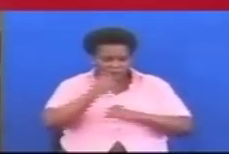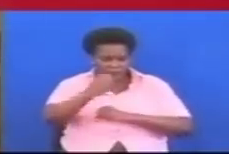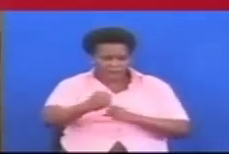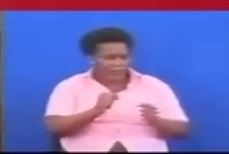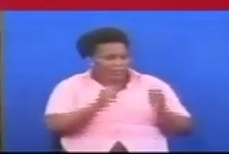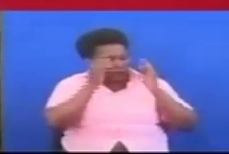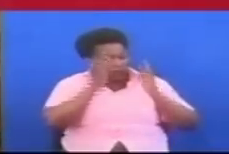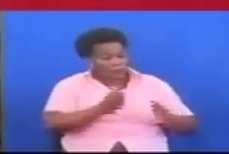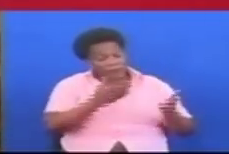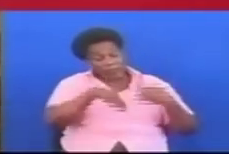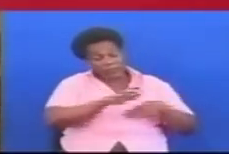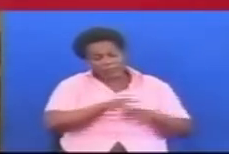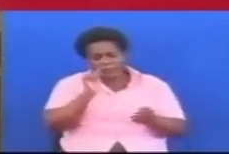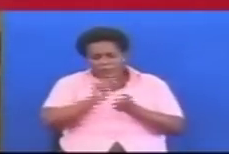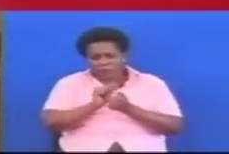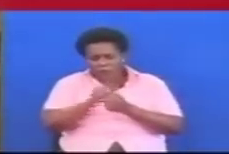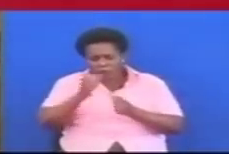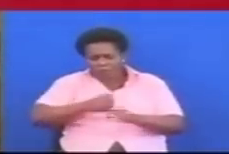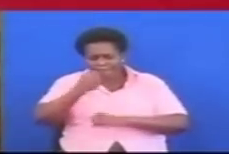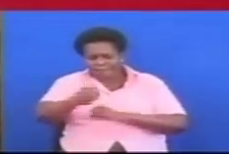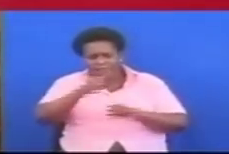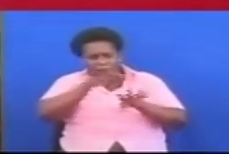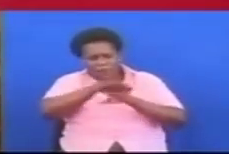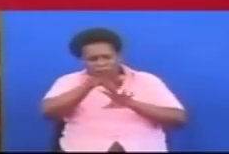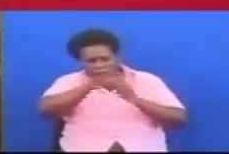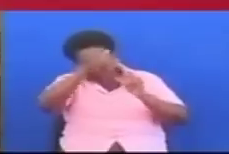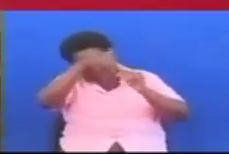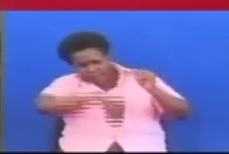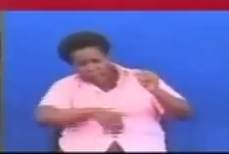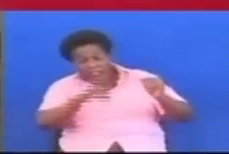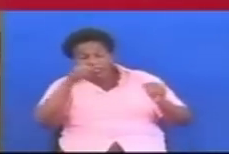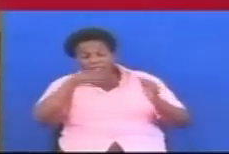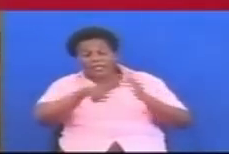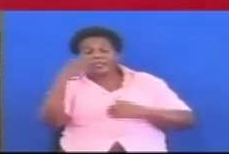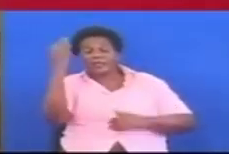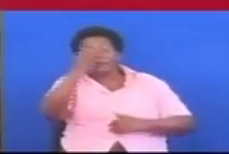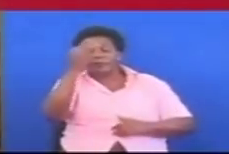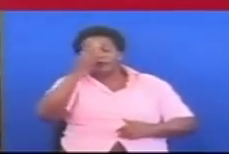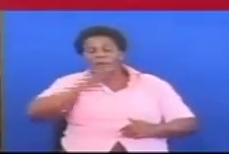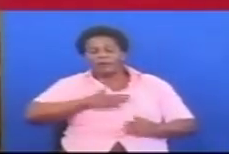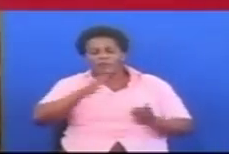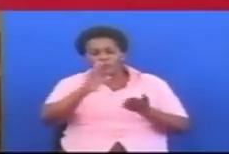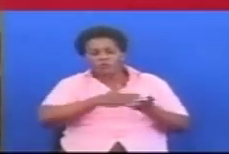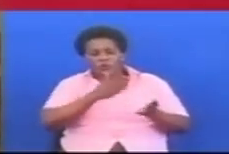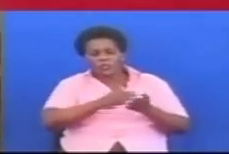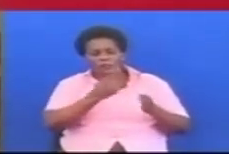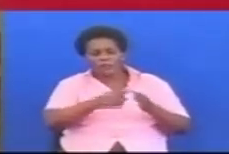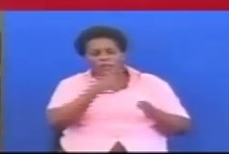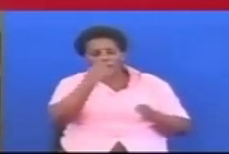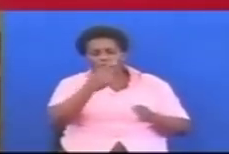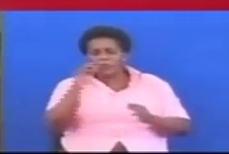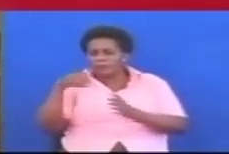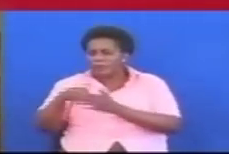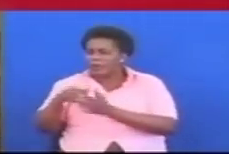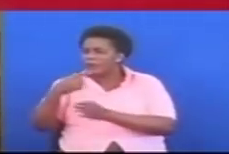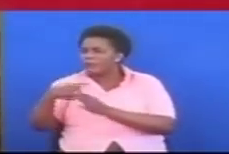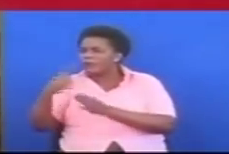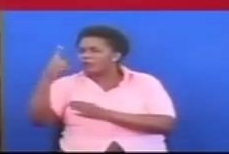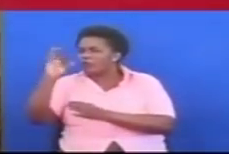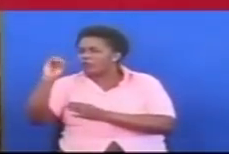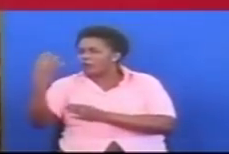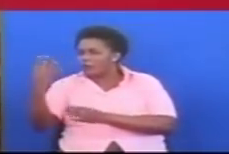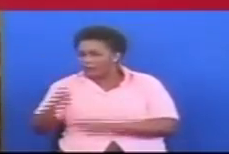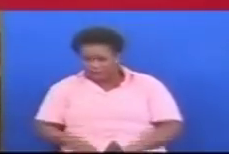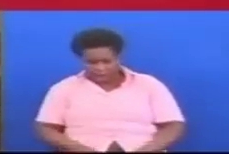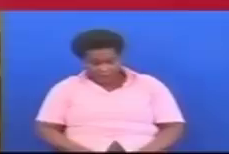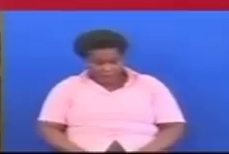masuala mtambuka amezungumzwa kwa kina kwenye kitabu changu cha hotuba ya bajeti ukurasa 100 mpaka 104. Changamoto